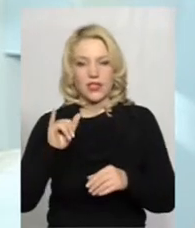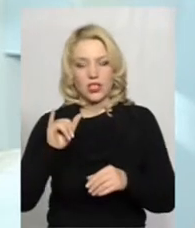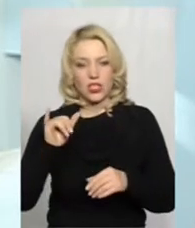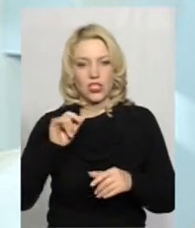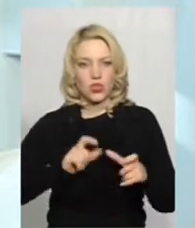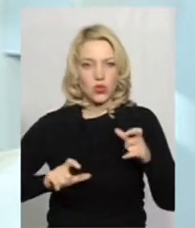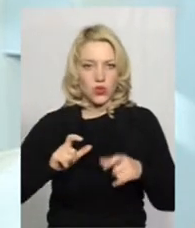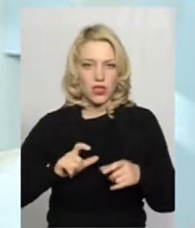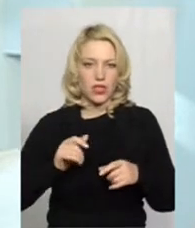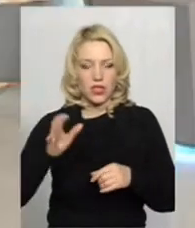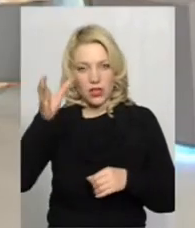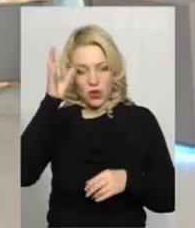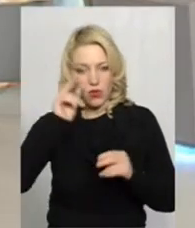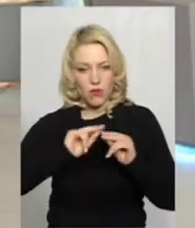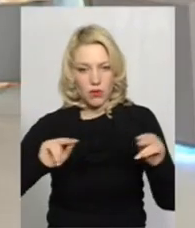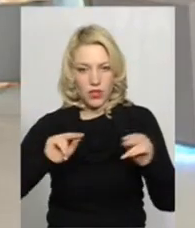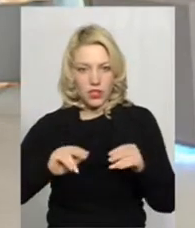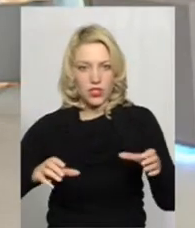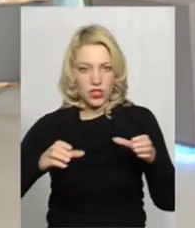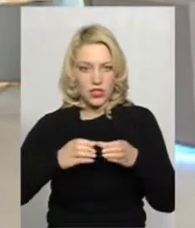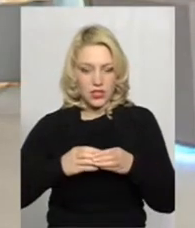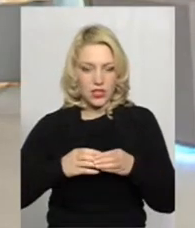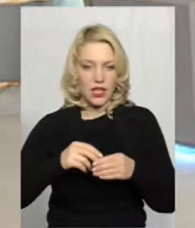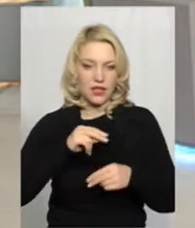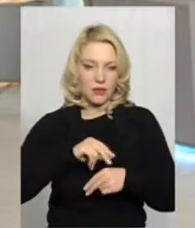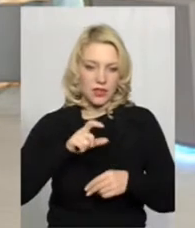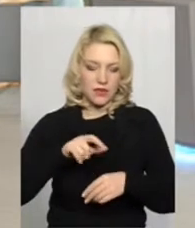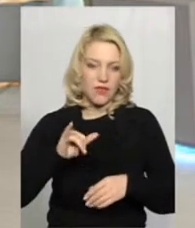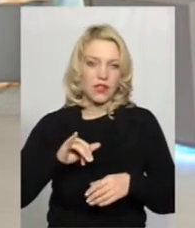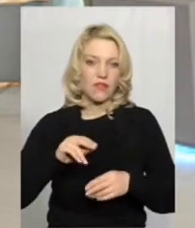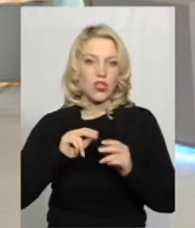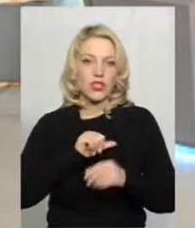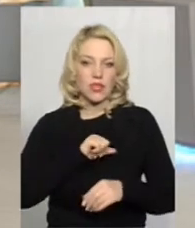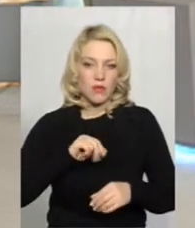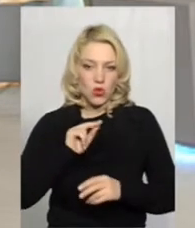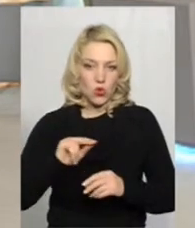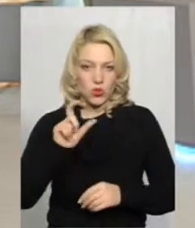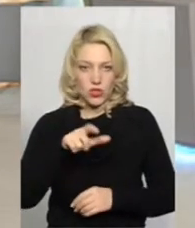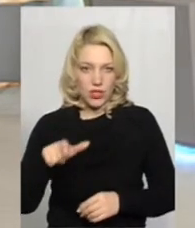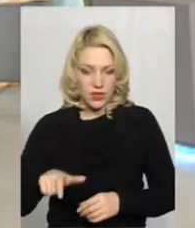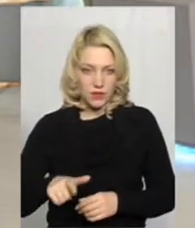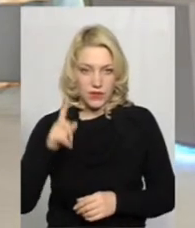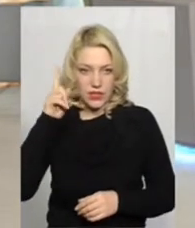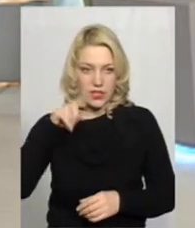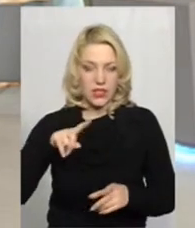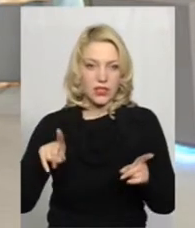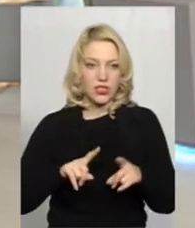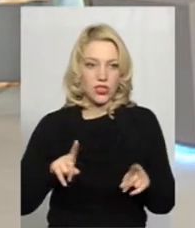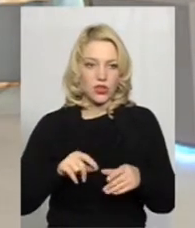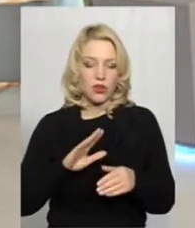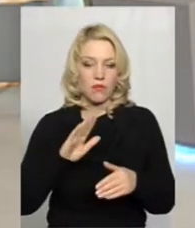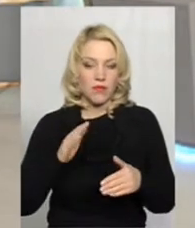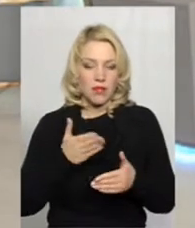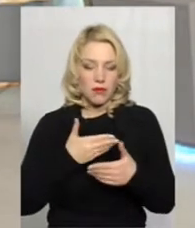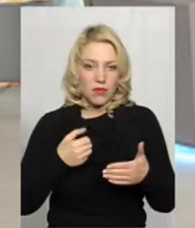і науково-педагогічний склад працівників, і, власне, вчителі. Ви знаєте, що ми до